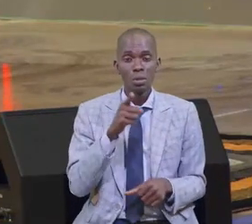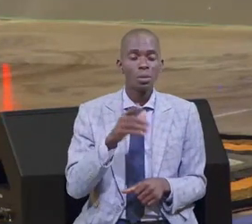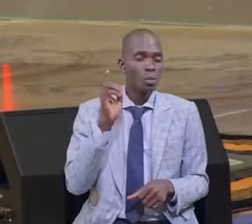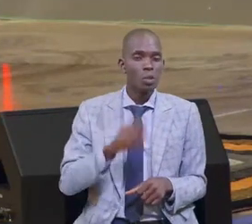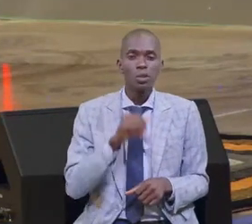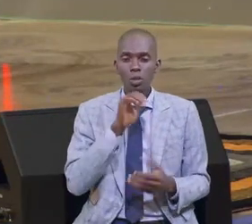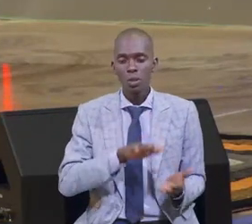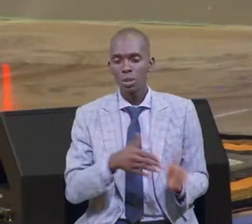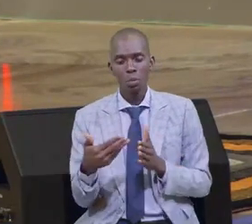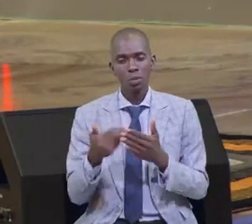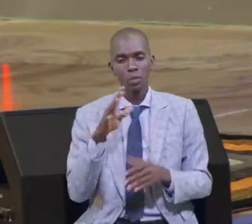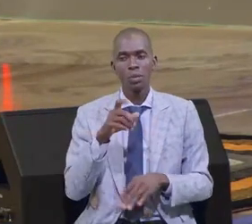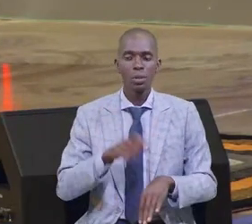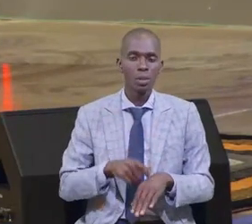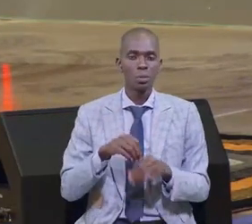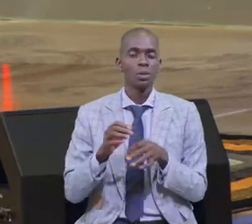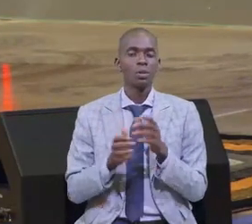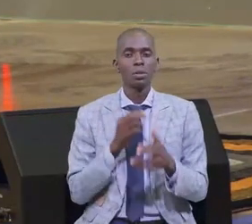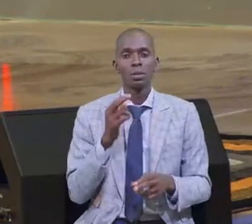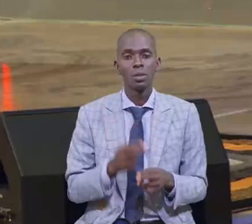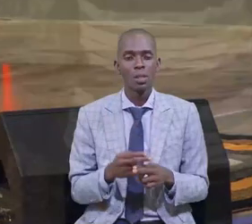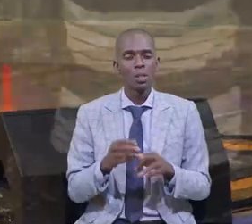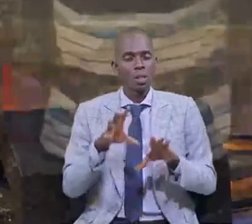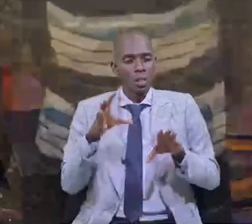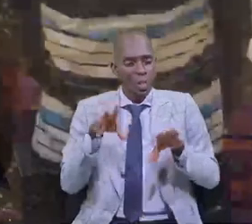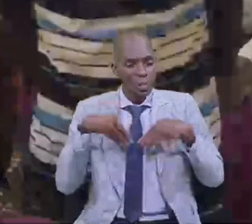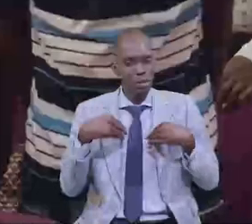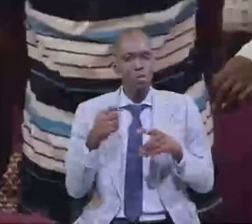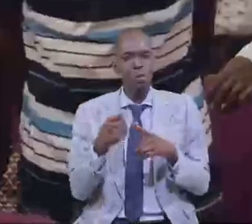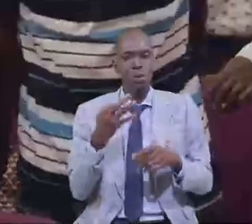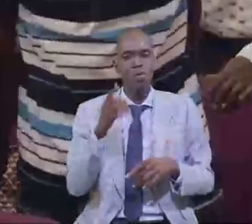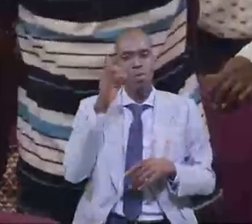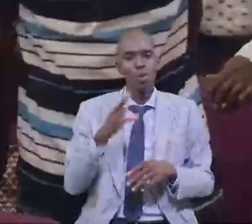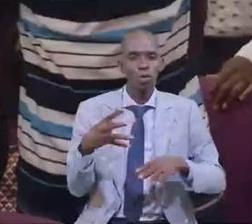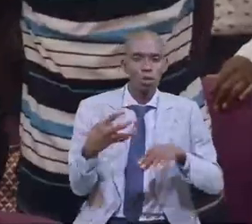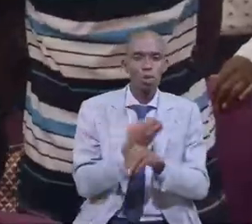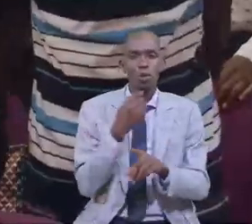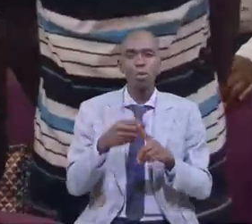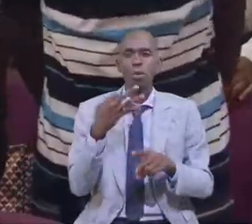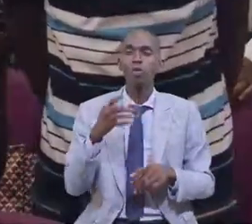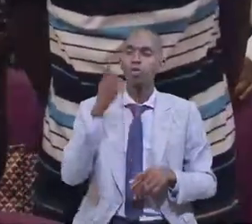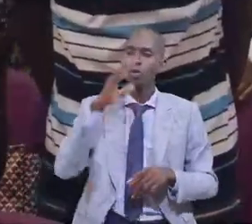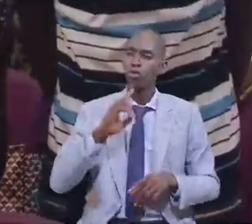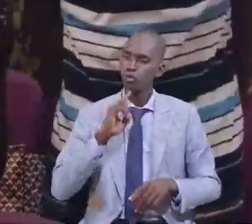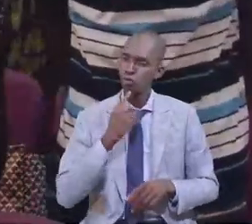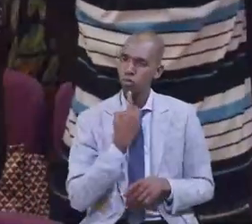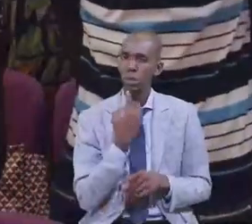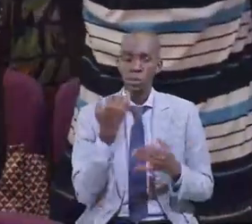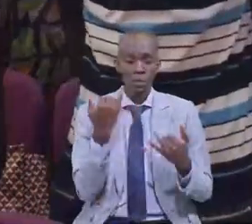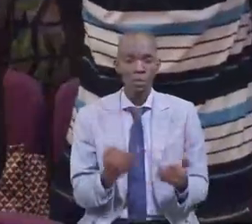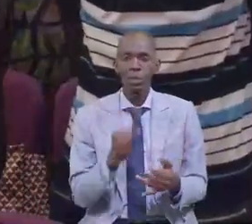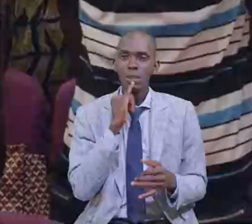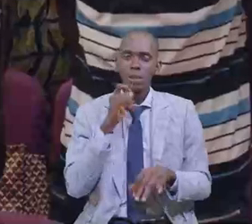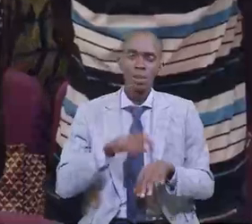Vous ne devez pas mourir prématurément. Prenez la parole de Dieu au sérieux. Voici l'heure d'invoquer